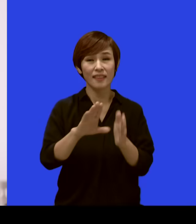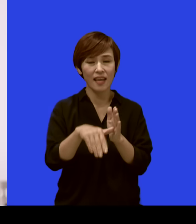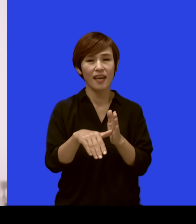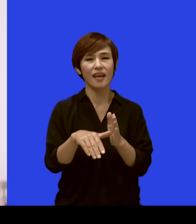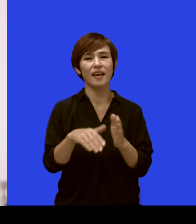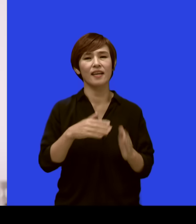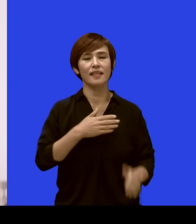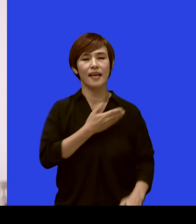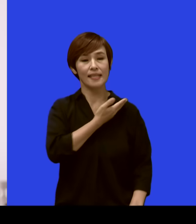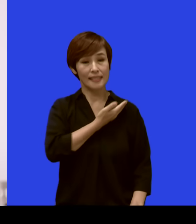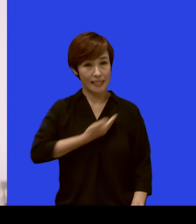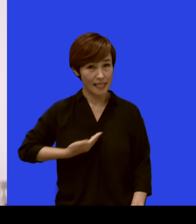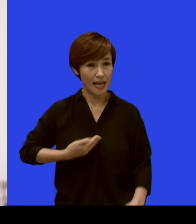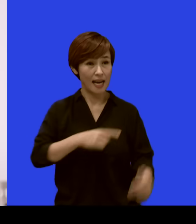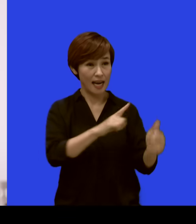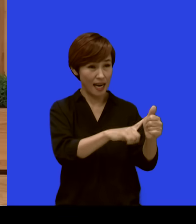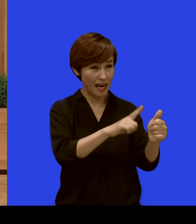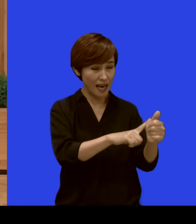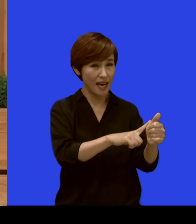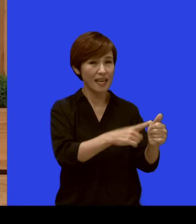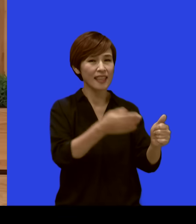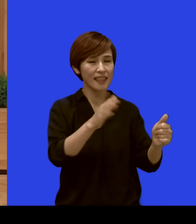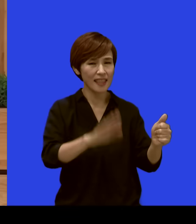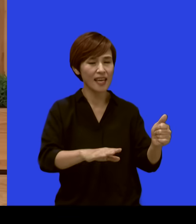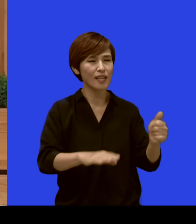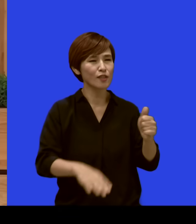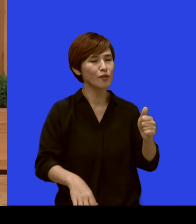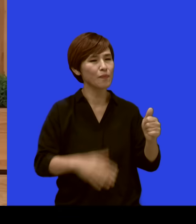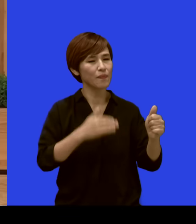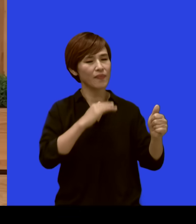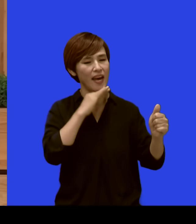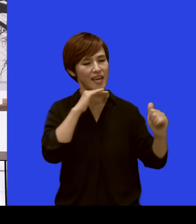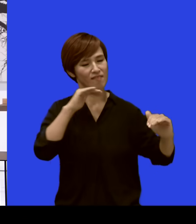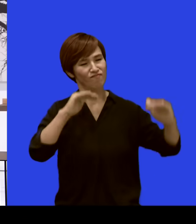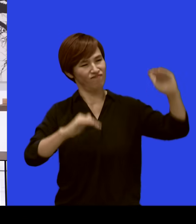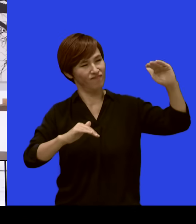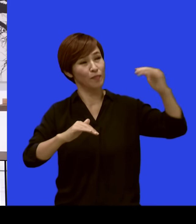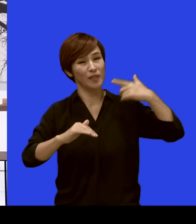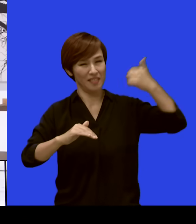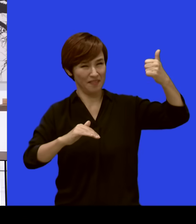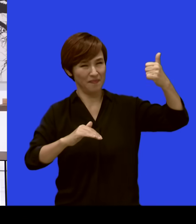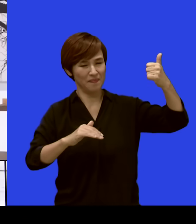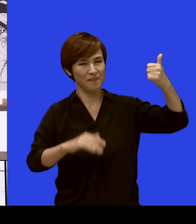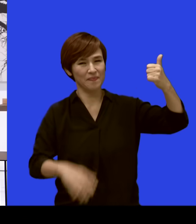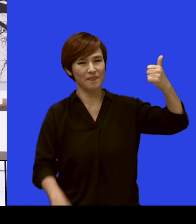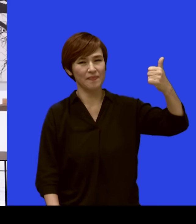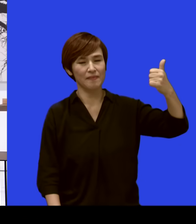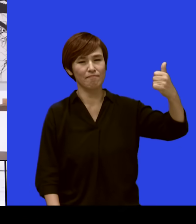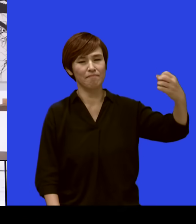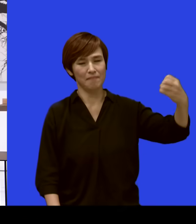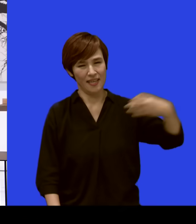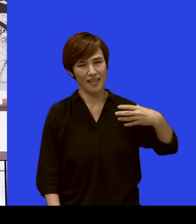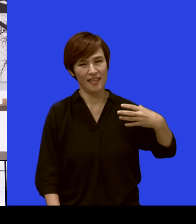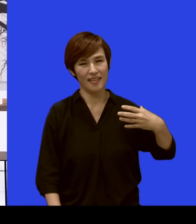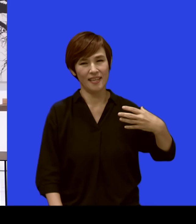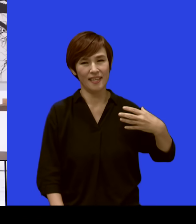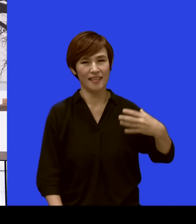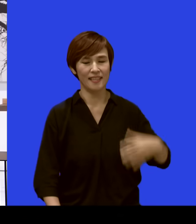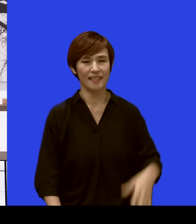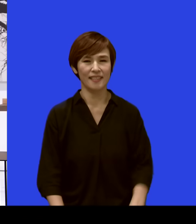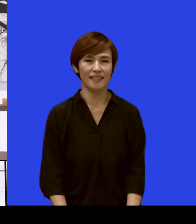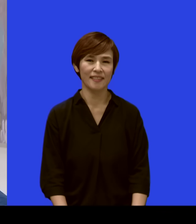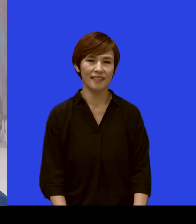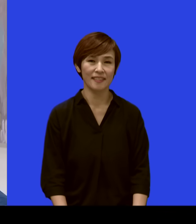저의 제자인데 저보다 나이 한참 많은 목사님이 계셨어요. 그 목사님이 제가 이제 그때 너무 다운이 돼서 어떻게 할지를 몰라서 이렇게